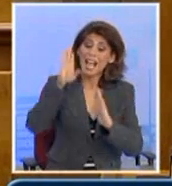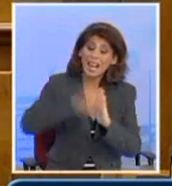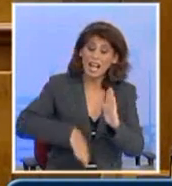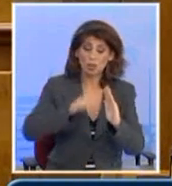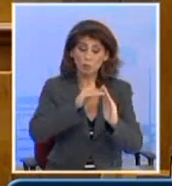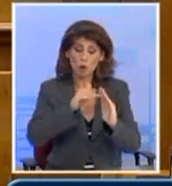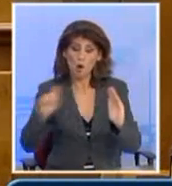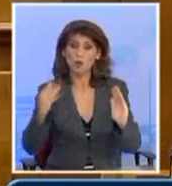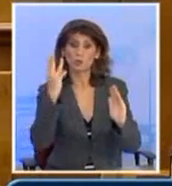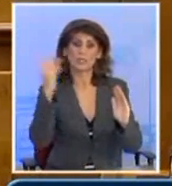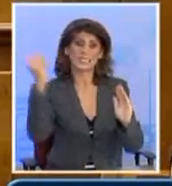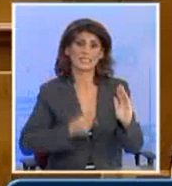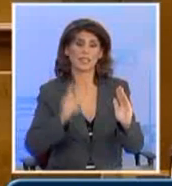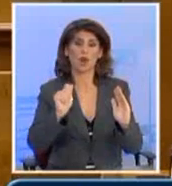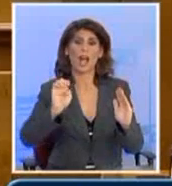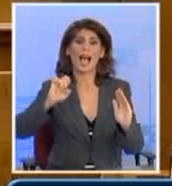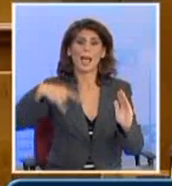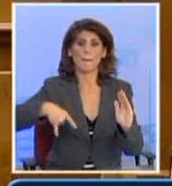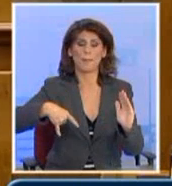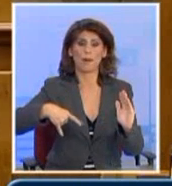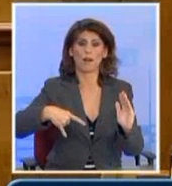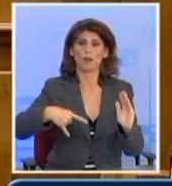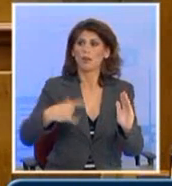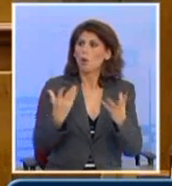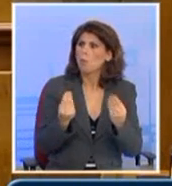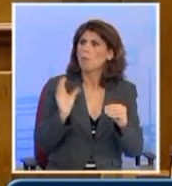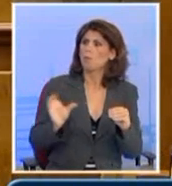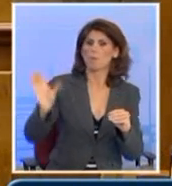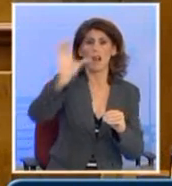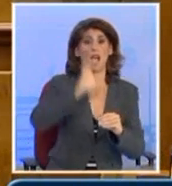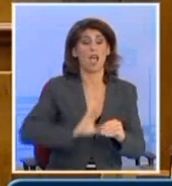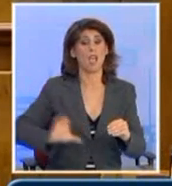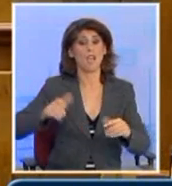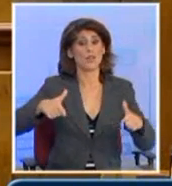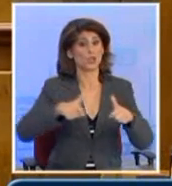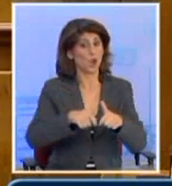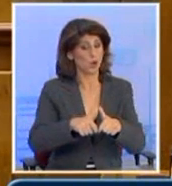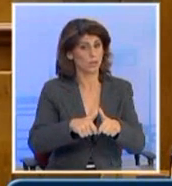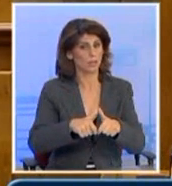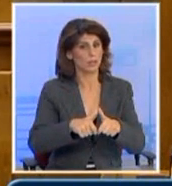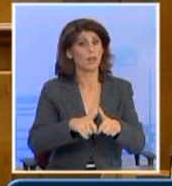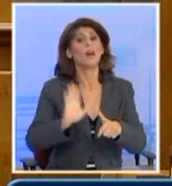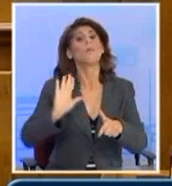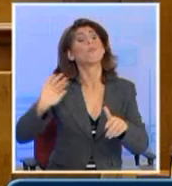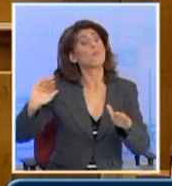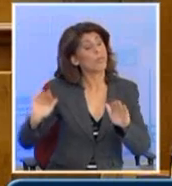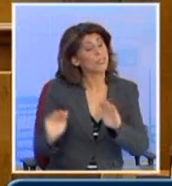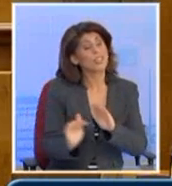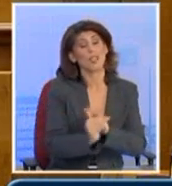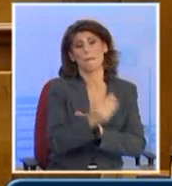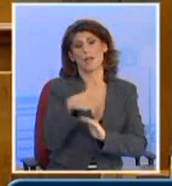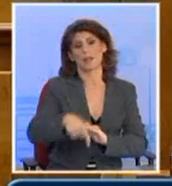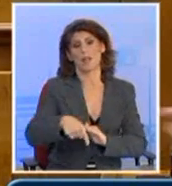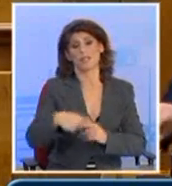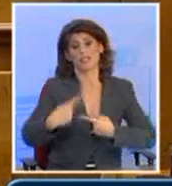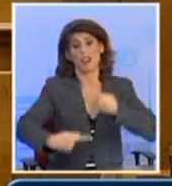όριο του 3% του ΑΕΠ, που πολλές χώρες της Ευρωζώνης, οι οποίες δεν πέρασαν την τραγική εμπειρία της